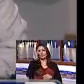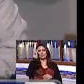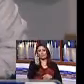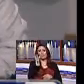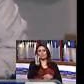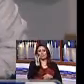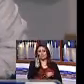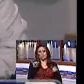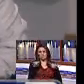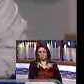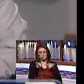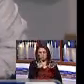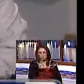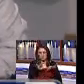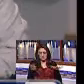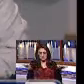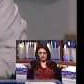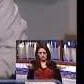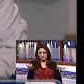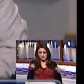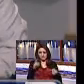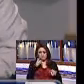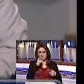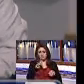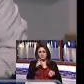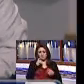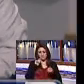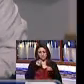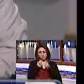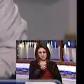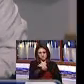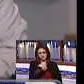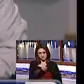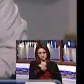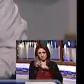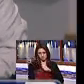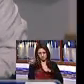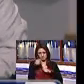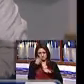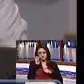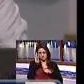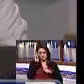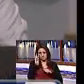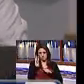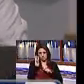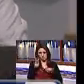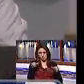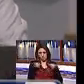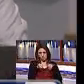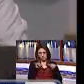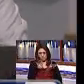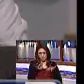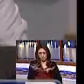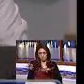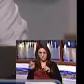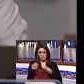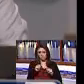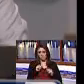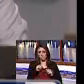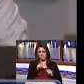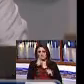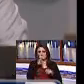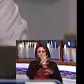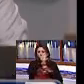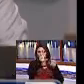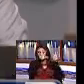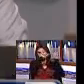تعرض للهكرز والحقيقه وايضا الايميل الخاص بي كان تعرض للهكرز الجهات المعنيه وصلت